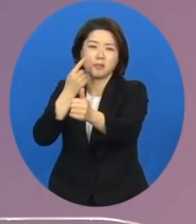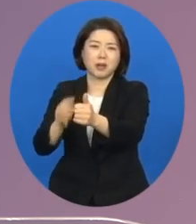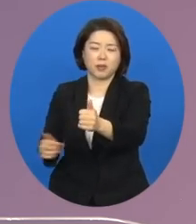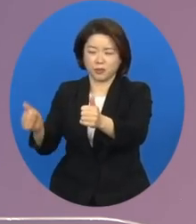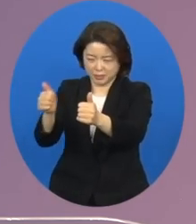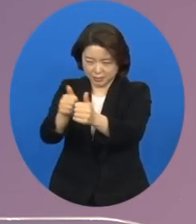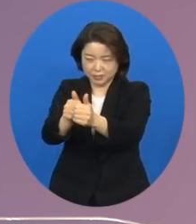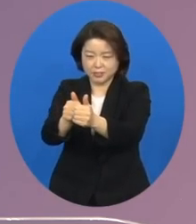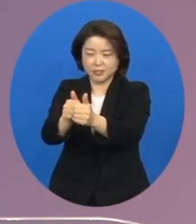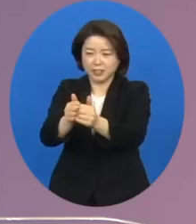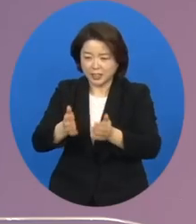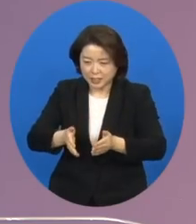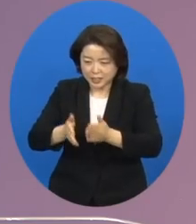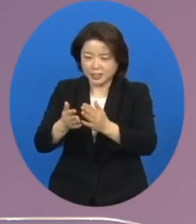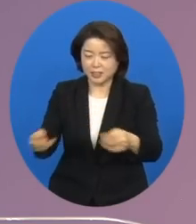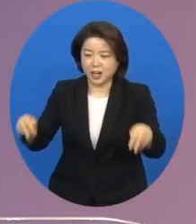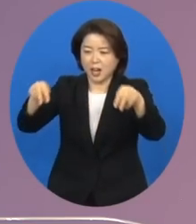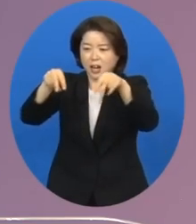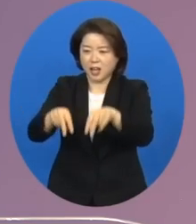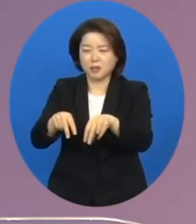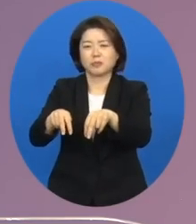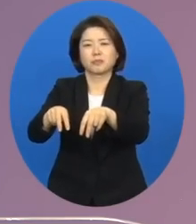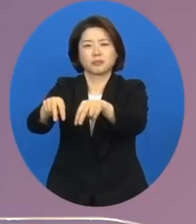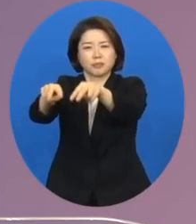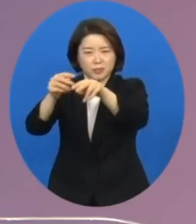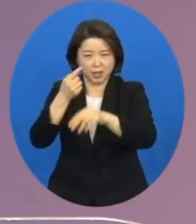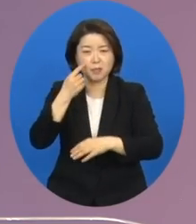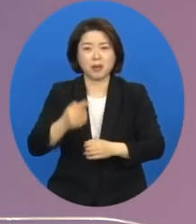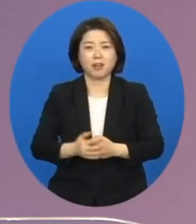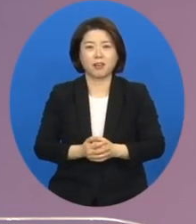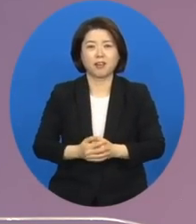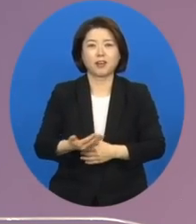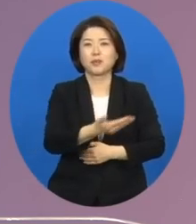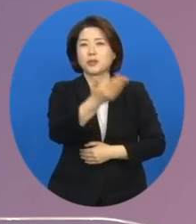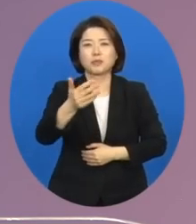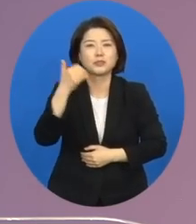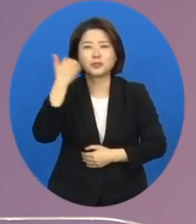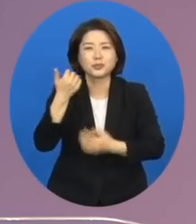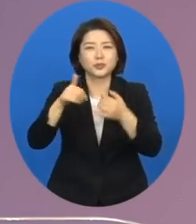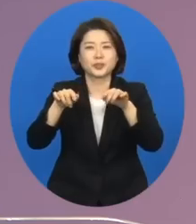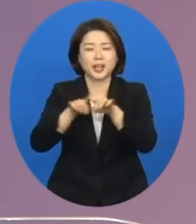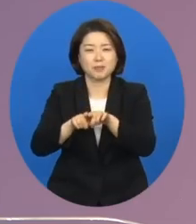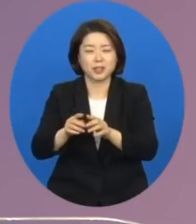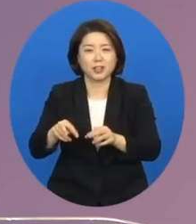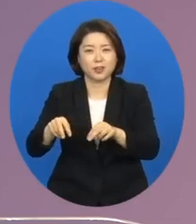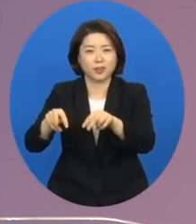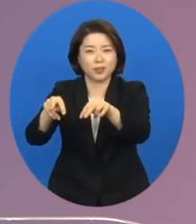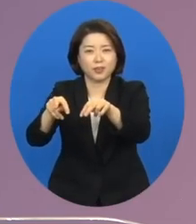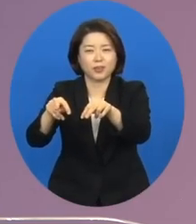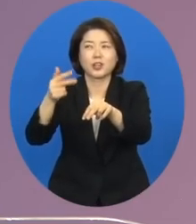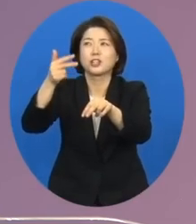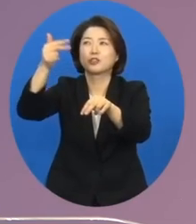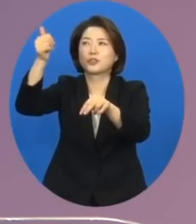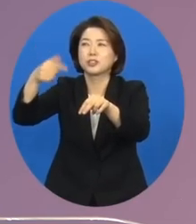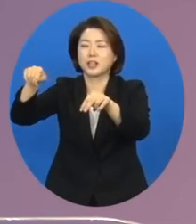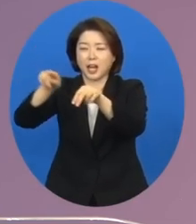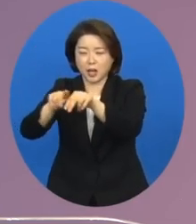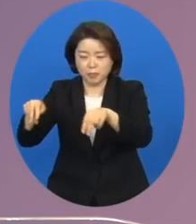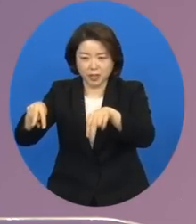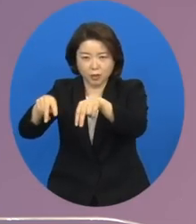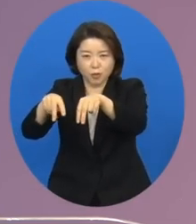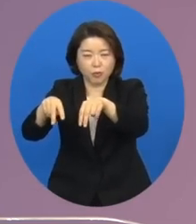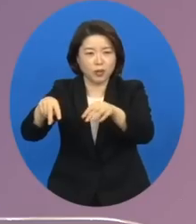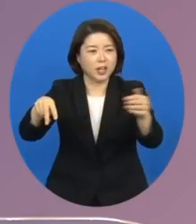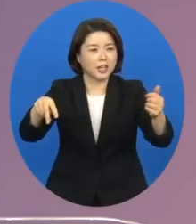그들의 길동무가 되는 겁니다 그러면 여러분 누구와 걷는 거예요 주님과 함께 동역자들과